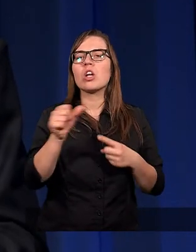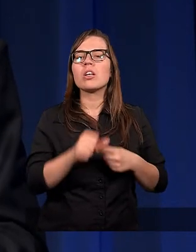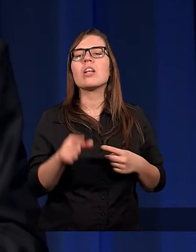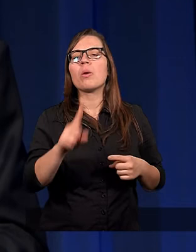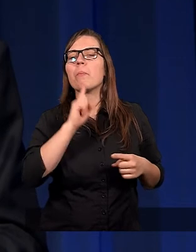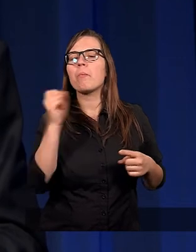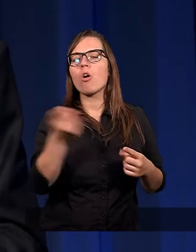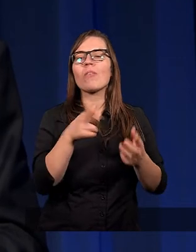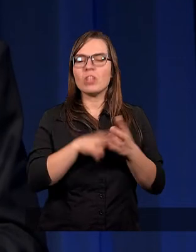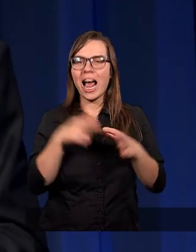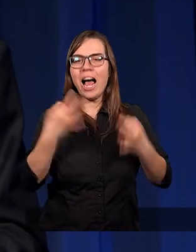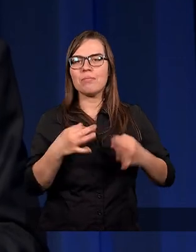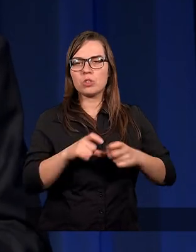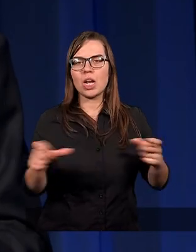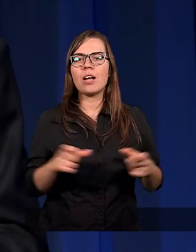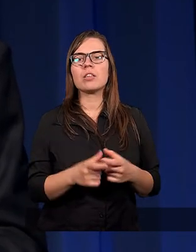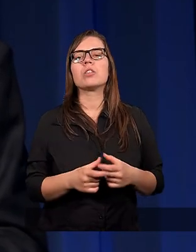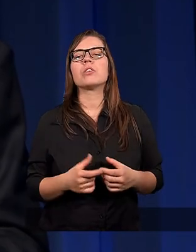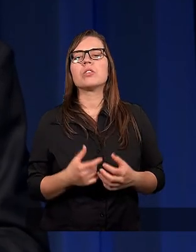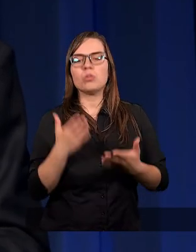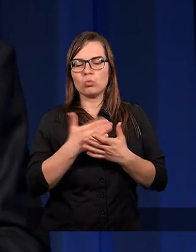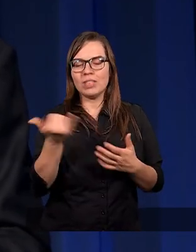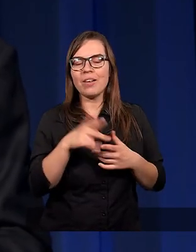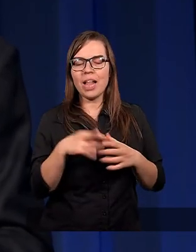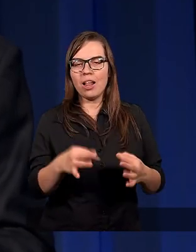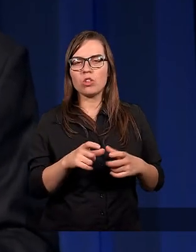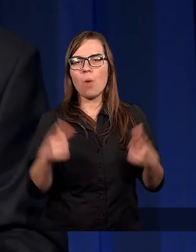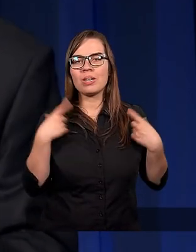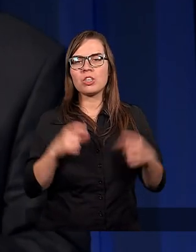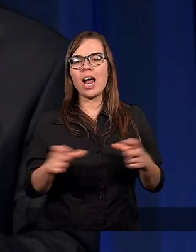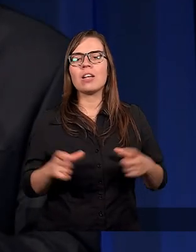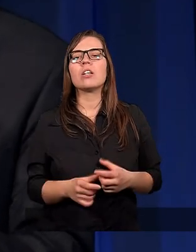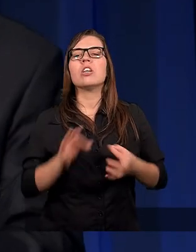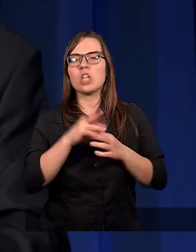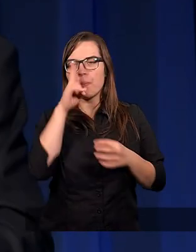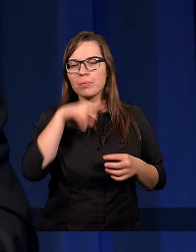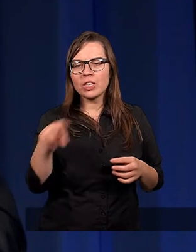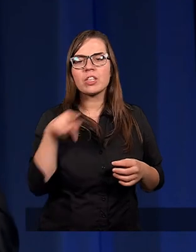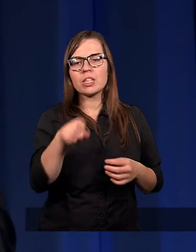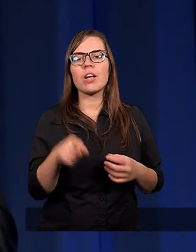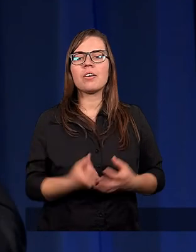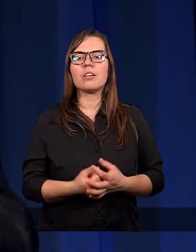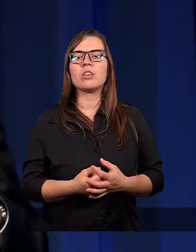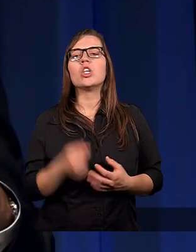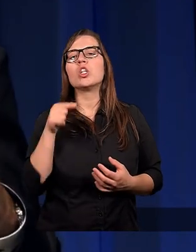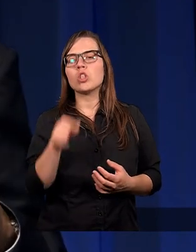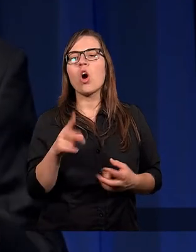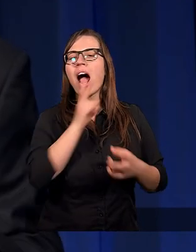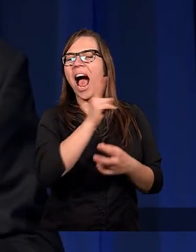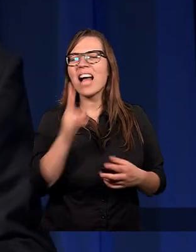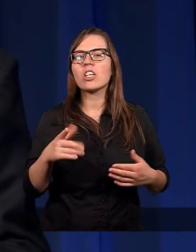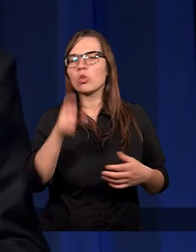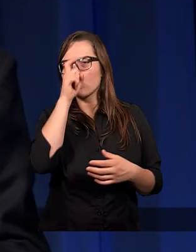że jest to poselstwo na czasie. Zawsze jest na czasie. Dopóki Chrystus nie przyjdzie, to do